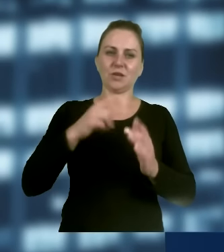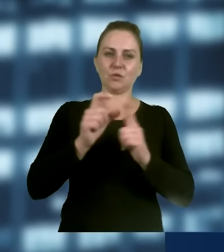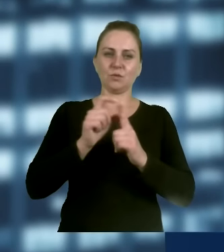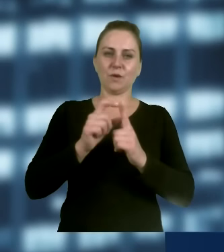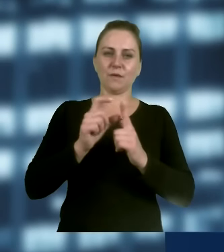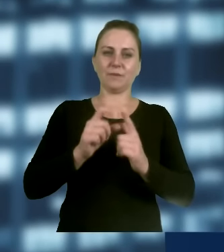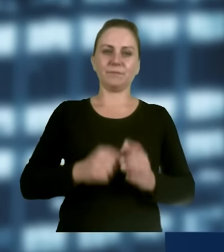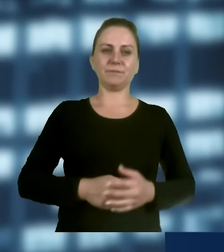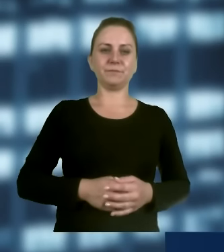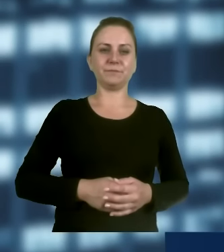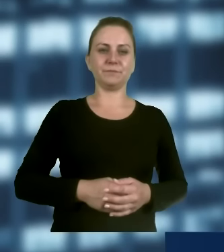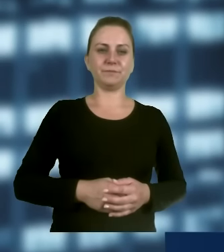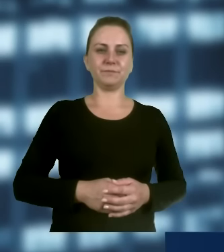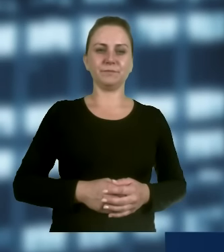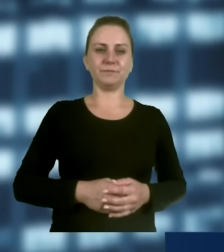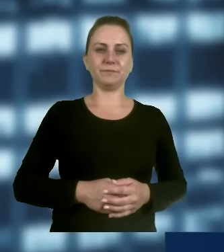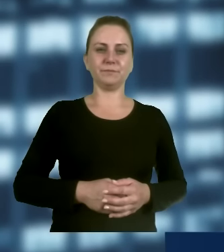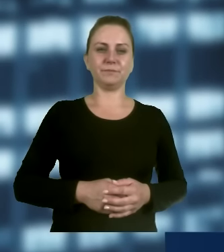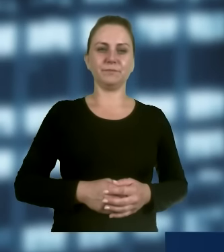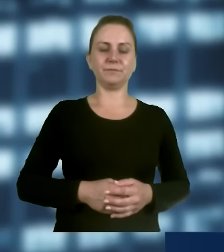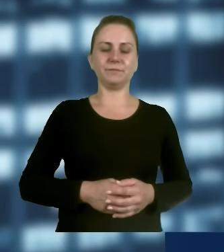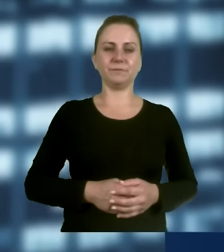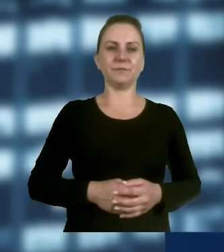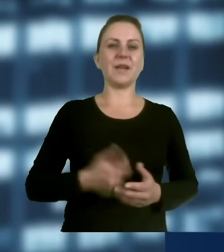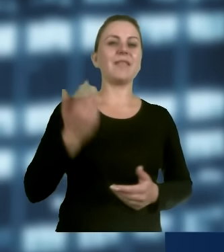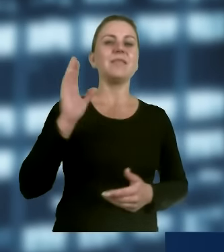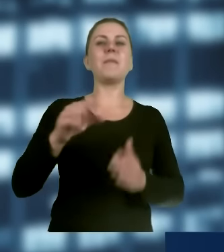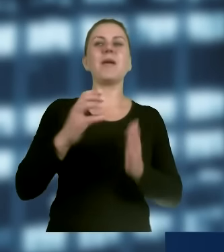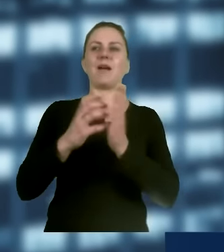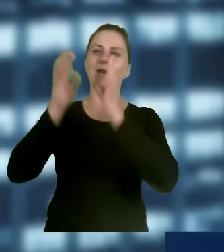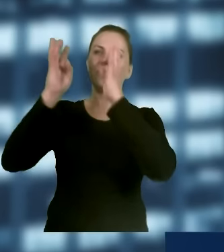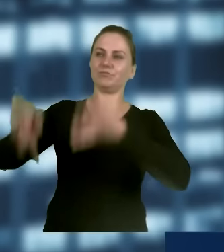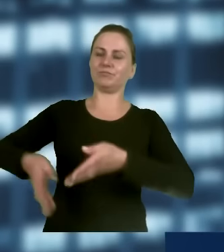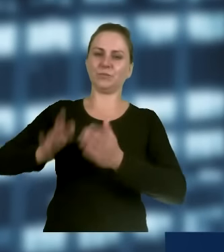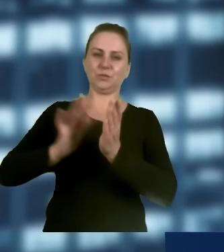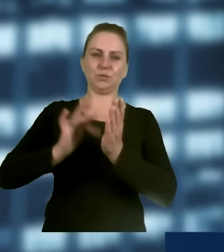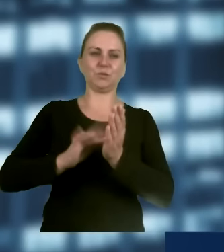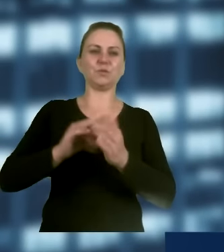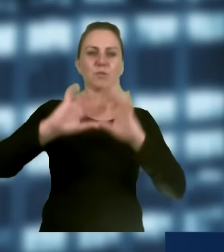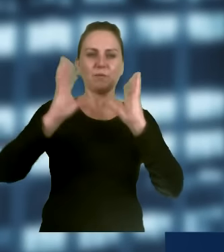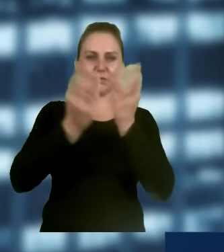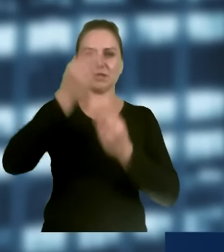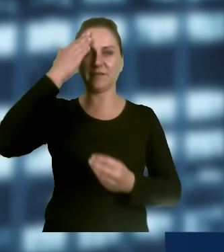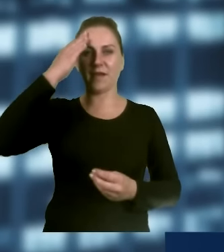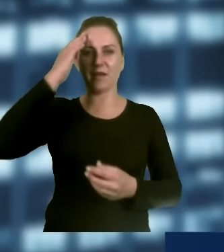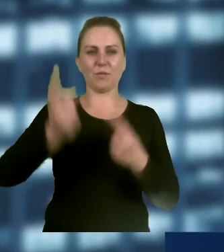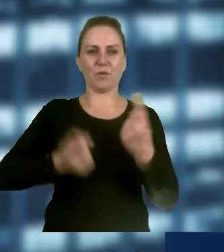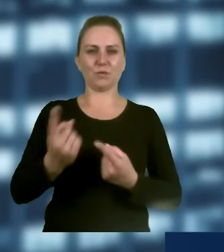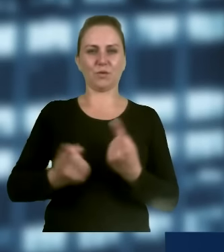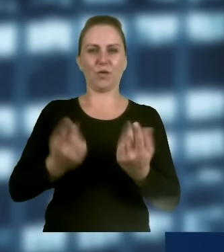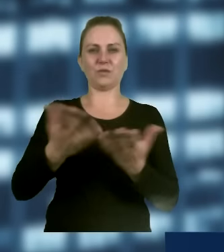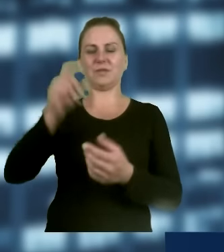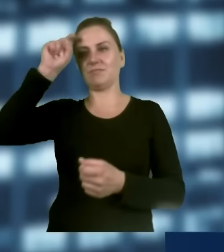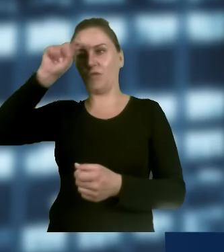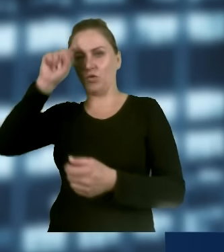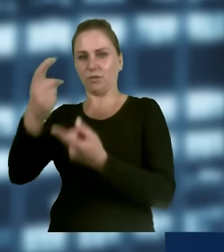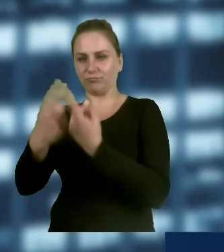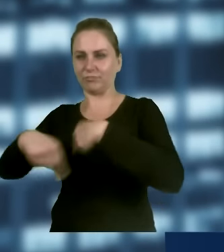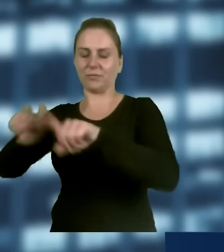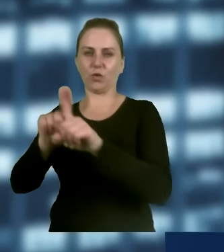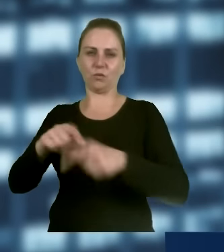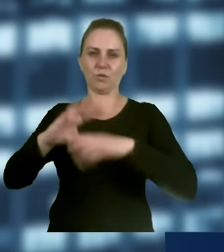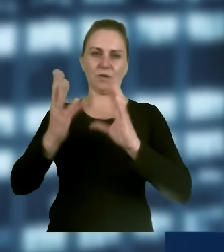Co do tego tu. Nie, no nie będę gadał o tym Tusku, bo już wszyscy wiemy, o co chodzi. Für Deutschland, no więc realizuje to Für Deutschland i